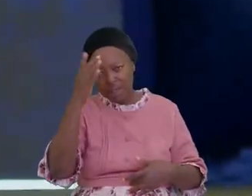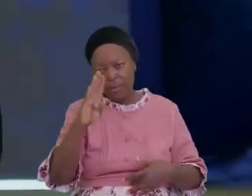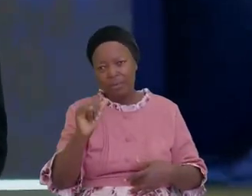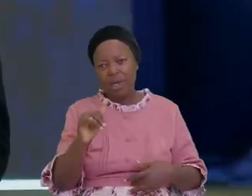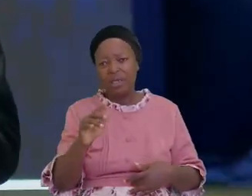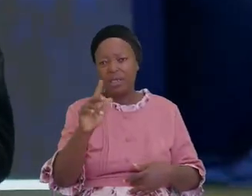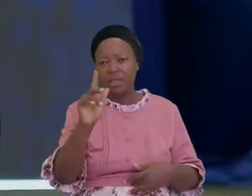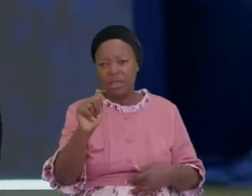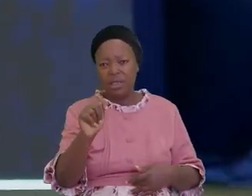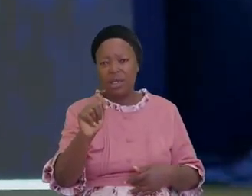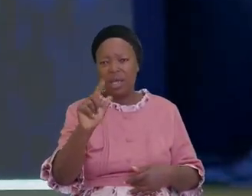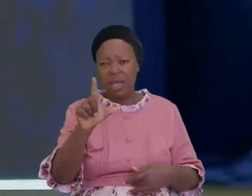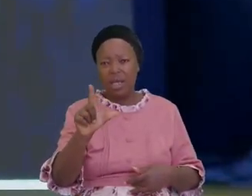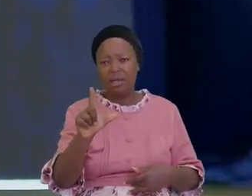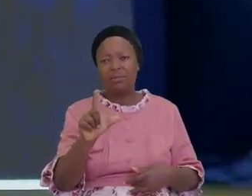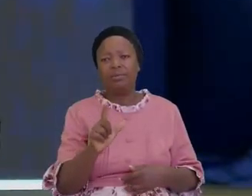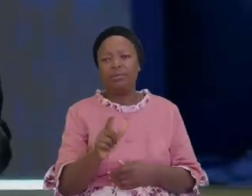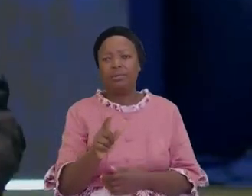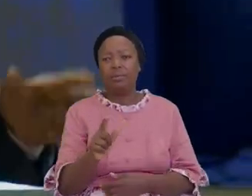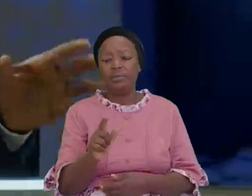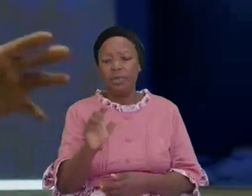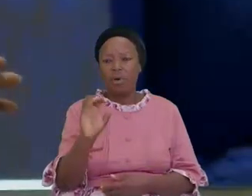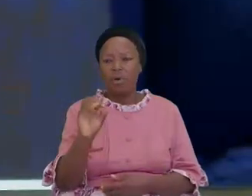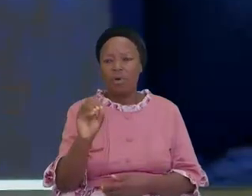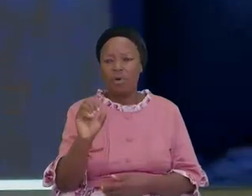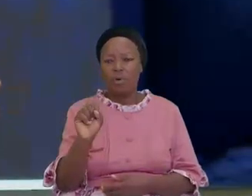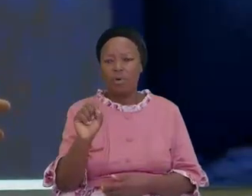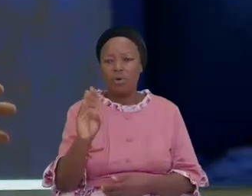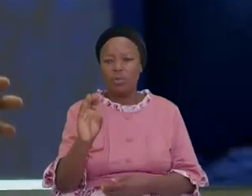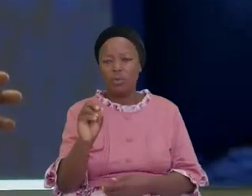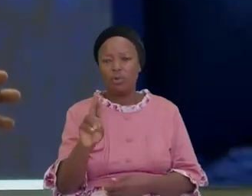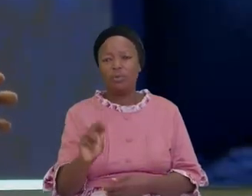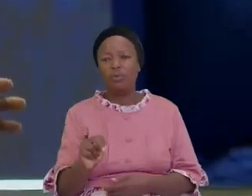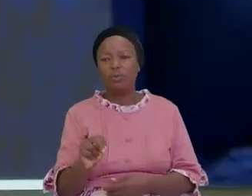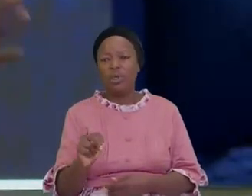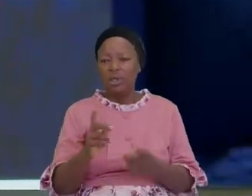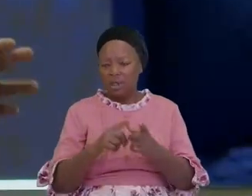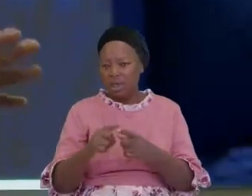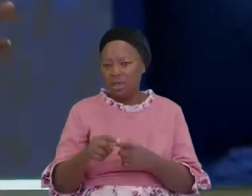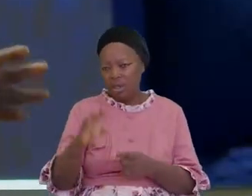Guérir les malades par T.H. Osborne. Et j'ai pris ce livre